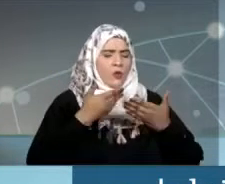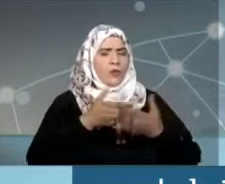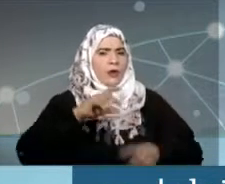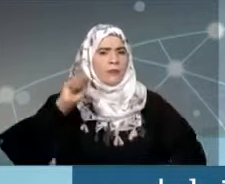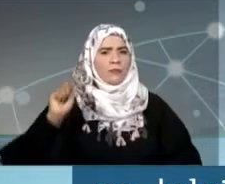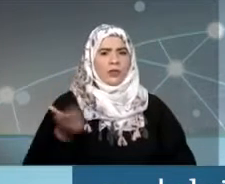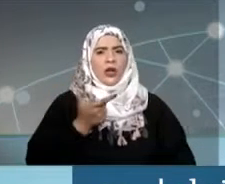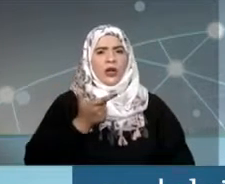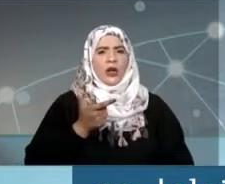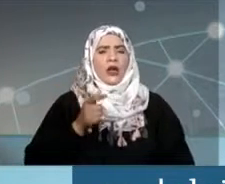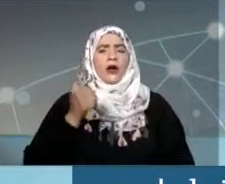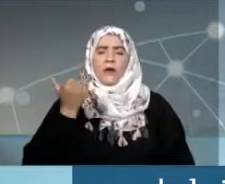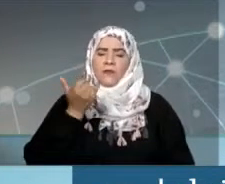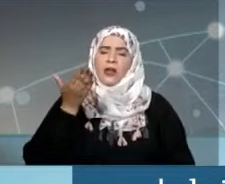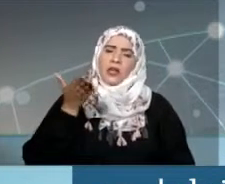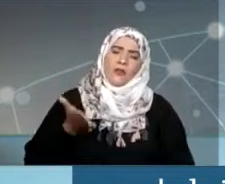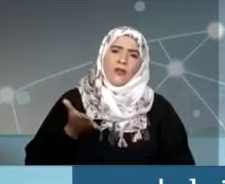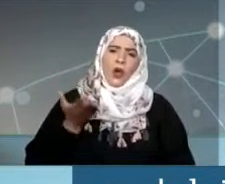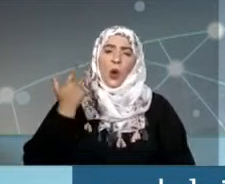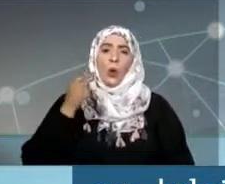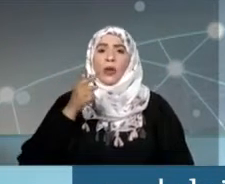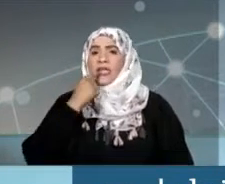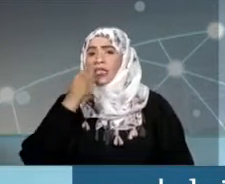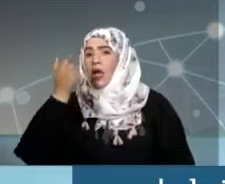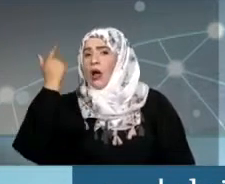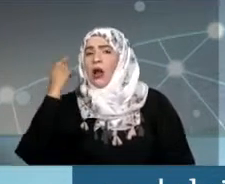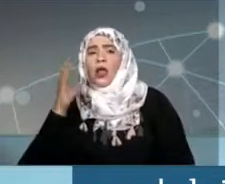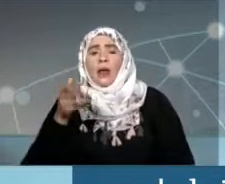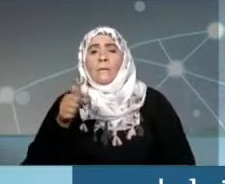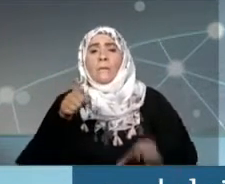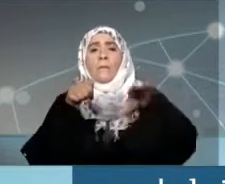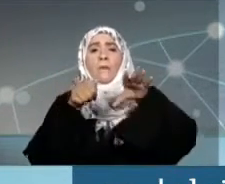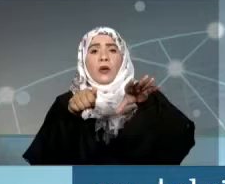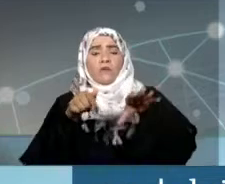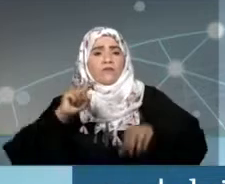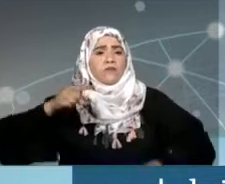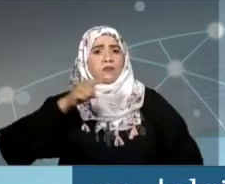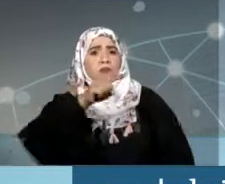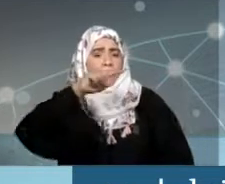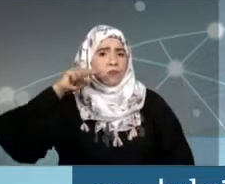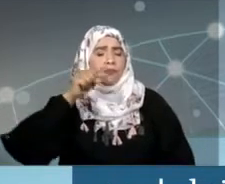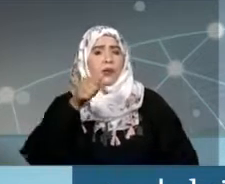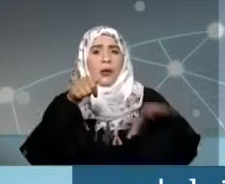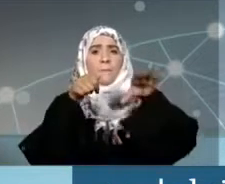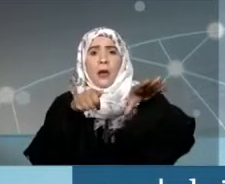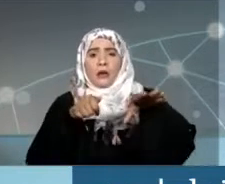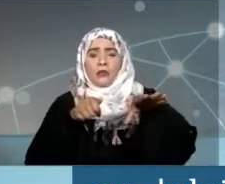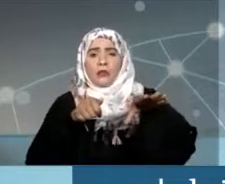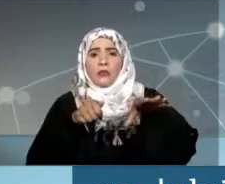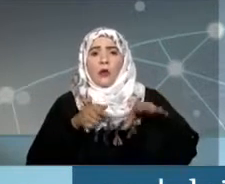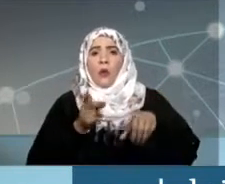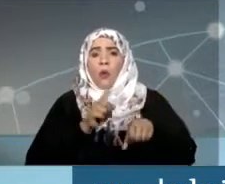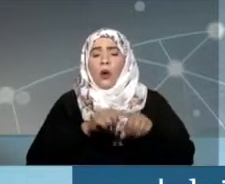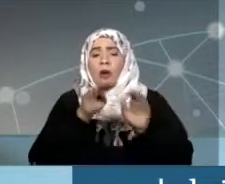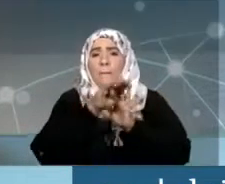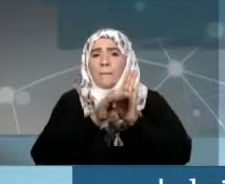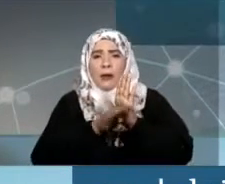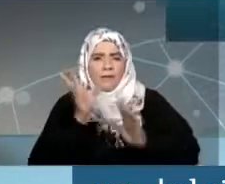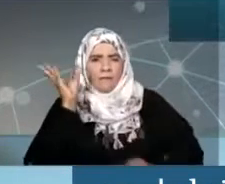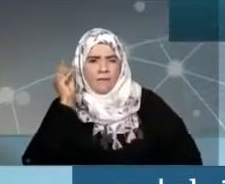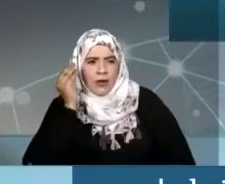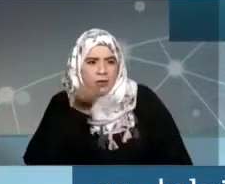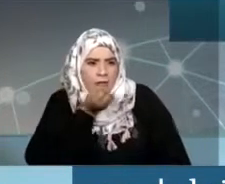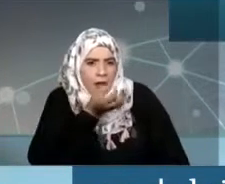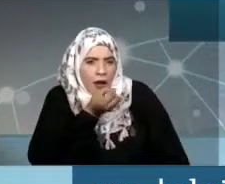100 مليون هجمة العام الماضي، وأيضا لأكثر من 800 برنامج تجسس